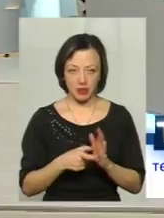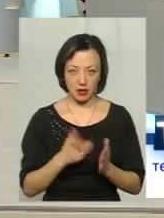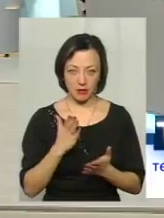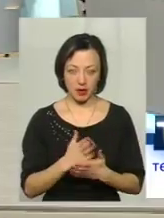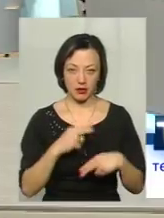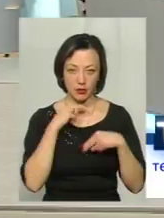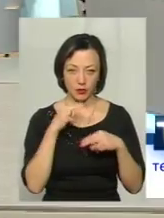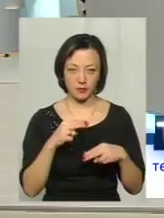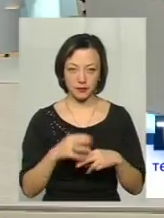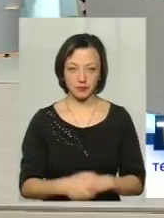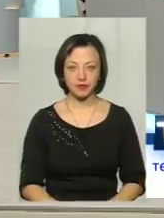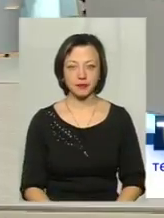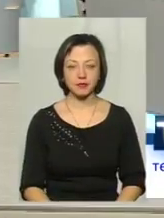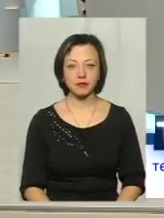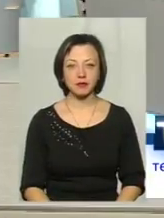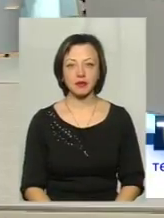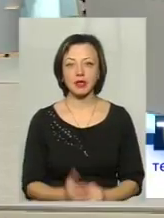увазі? Ну,